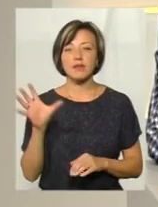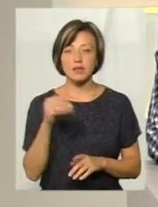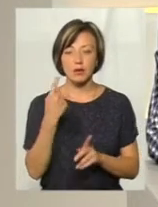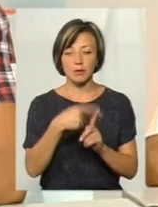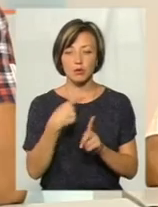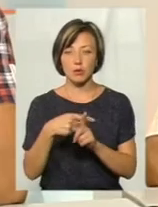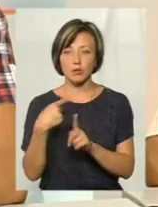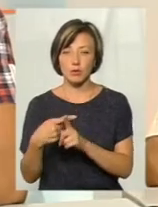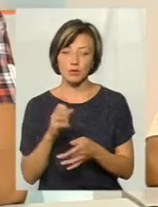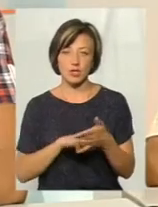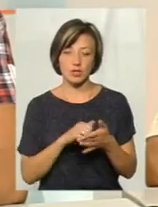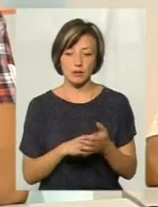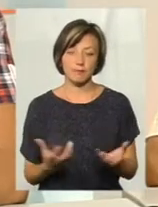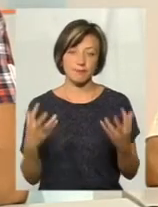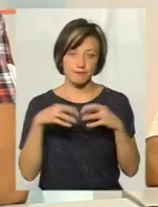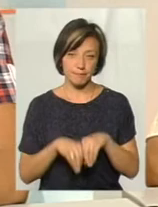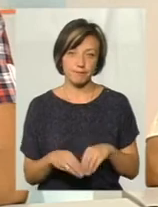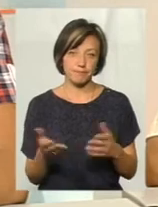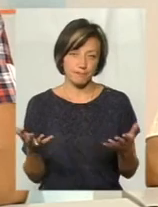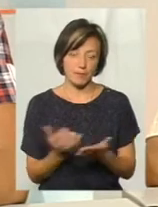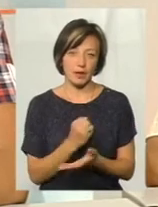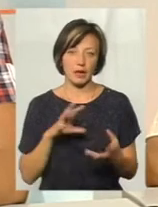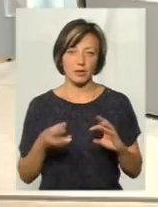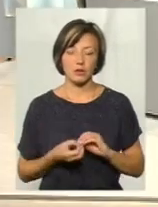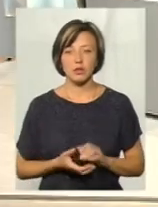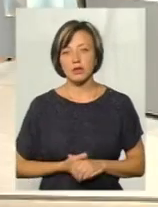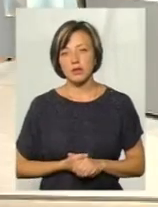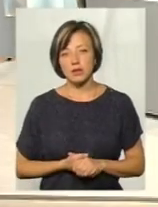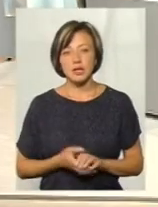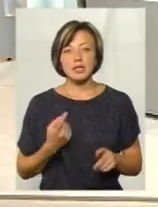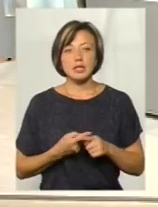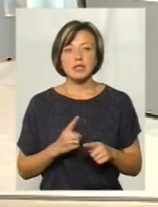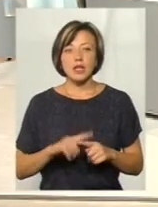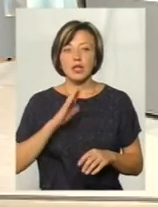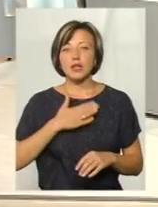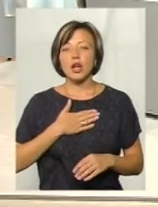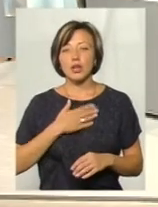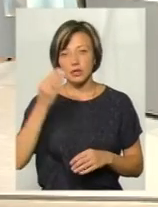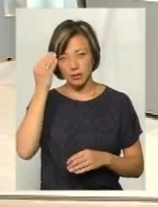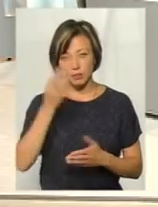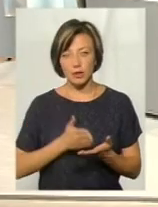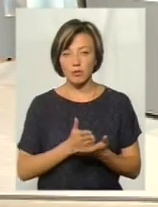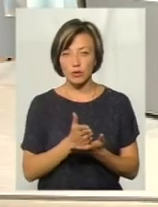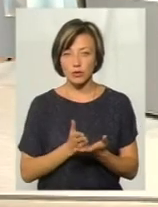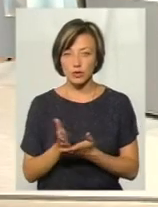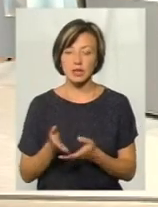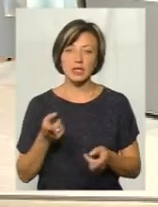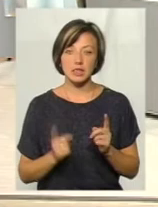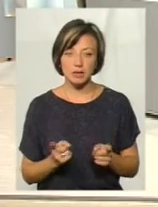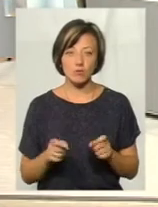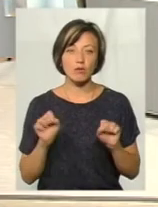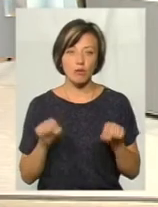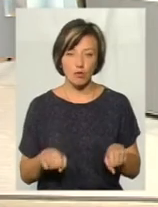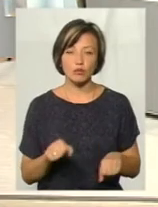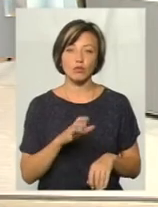накладається на купу, все додається одно до іншого, і маємо результат. Але це лише наша версія, це лише наше припущення, але дійсно може